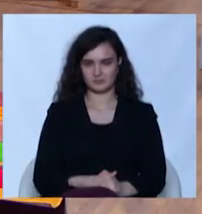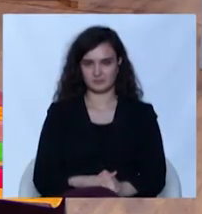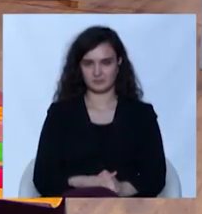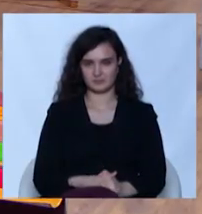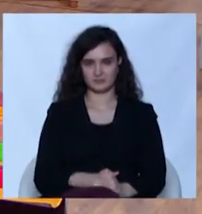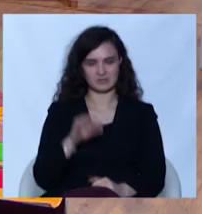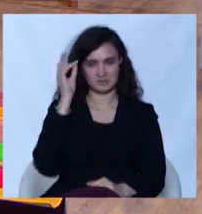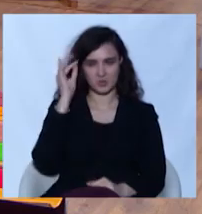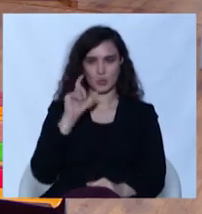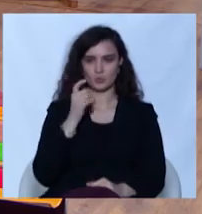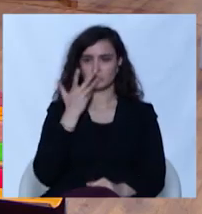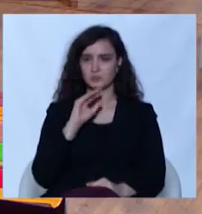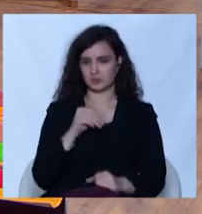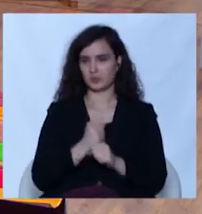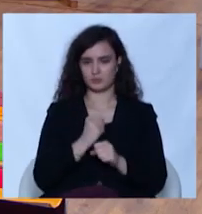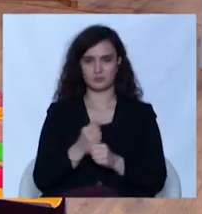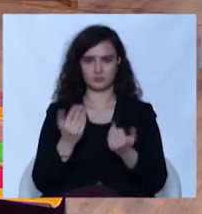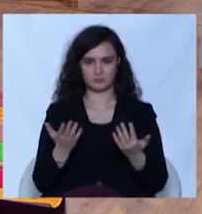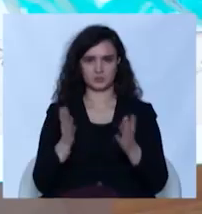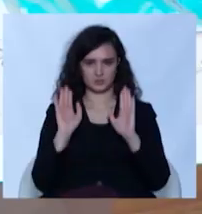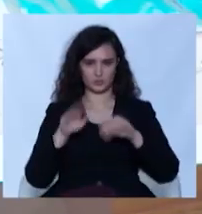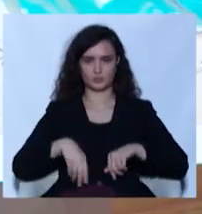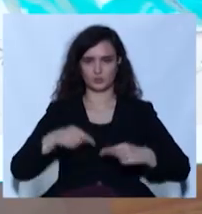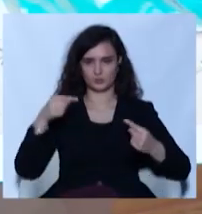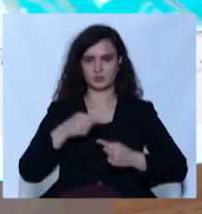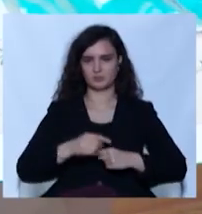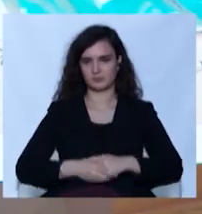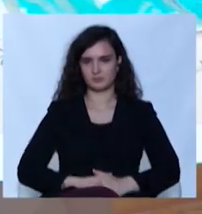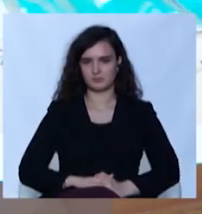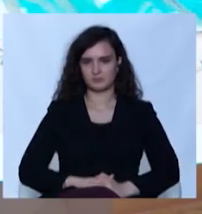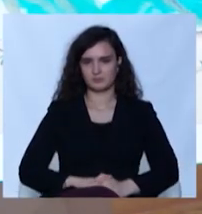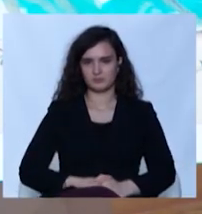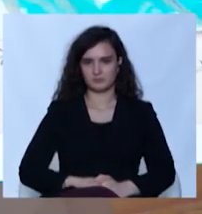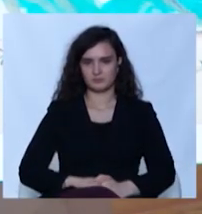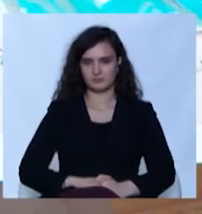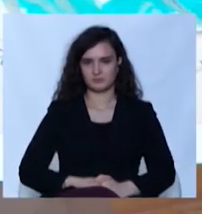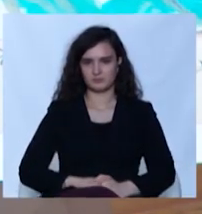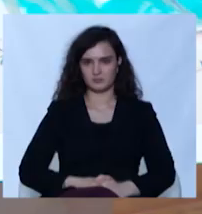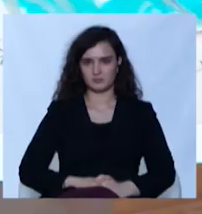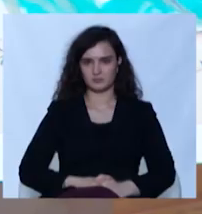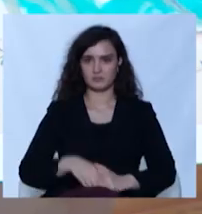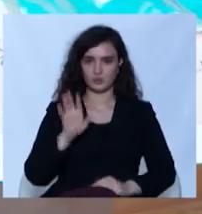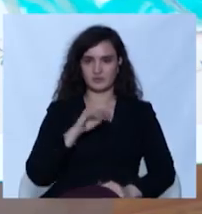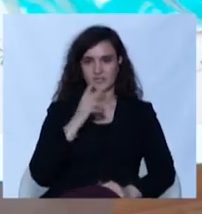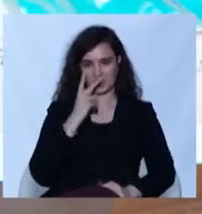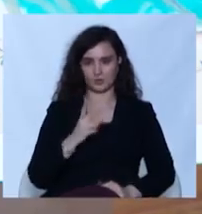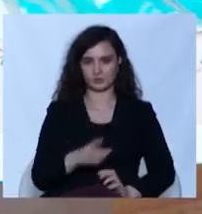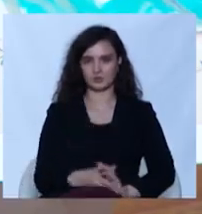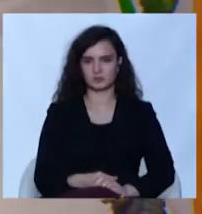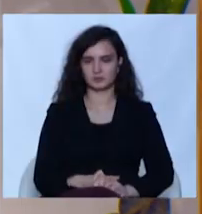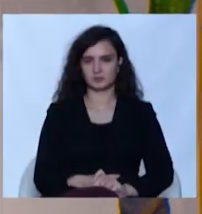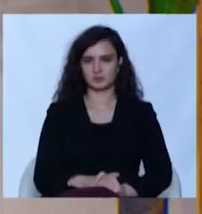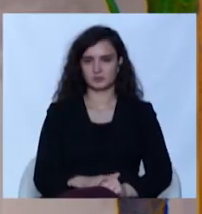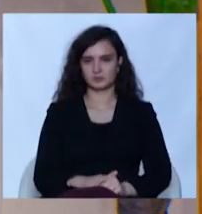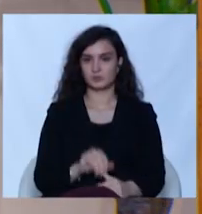ცოტა ლურჯი რო გავუკეთო, რა მოხდება, ხო? არც არაფერი, აბა რა. აი ესე. ახლა მოდი ვნახოთ. აი ესეთი